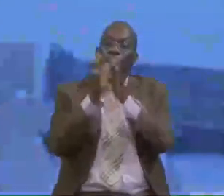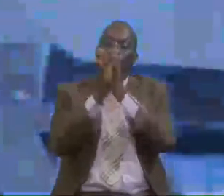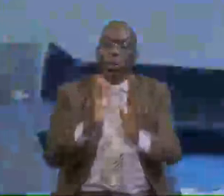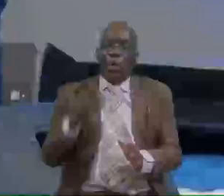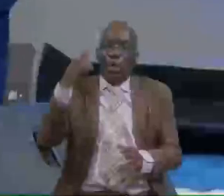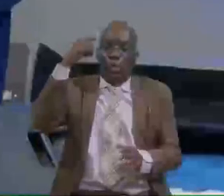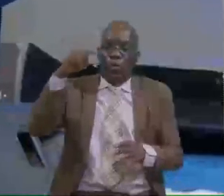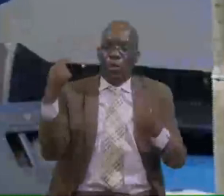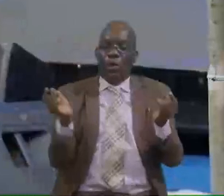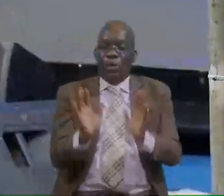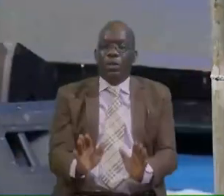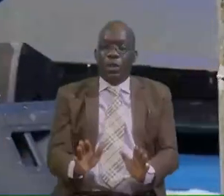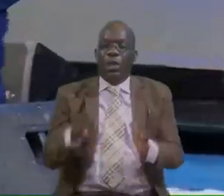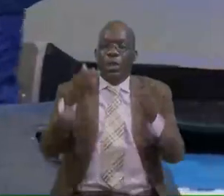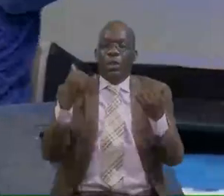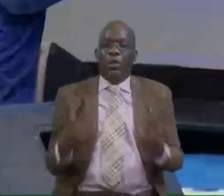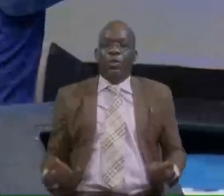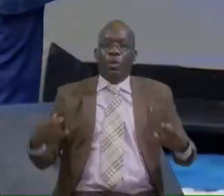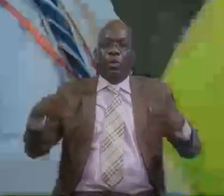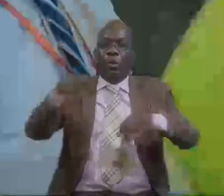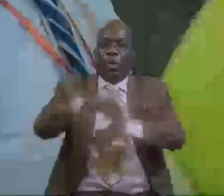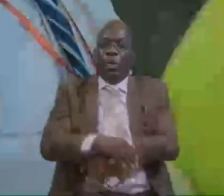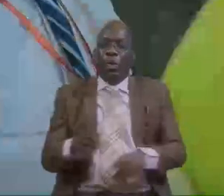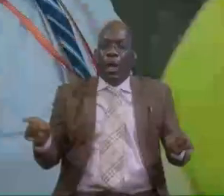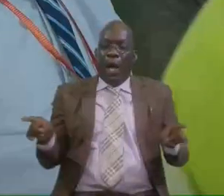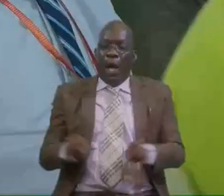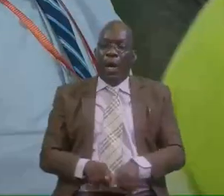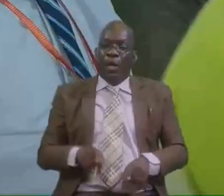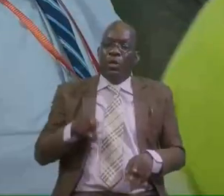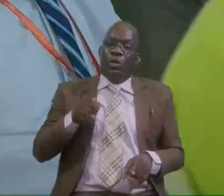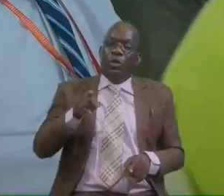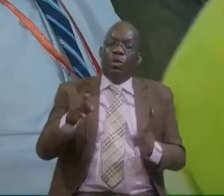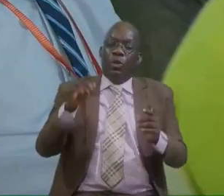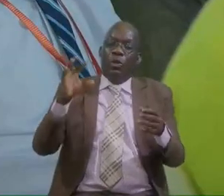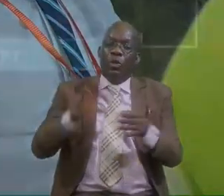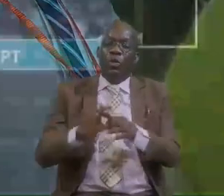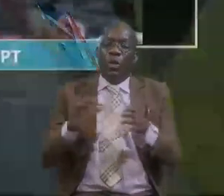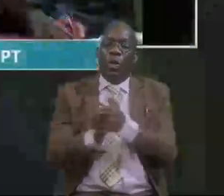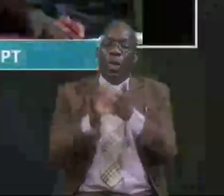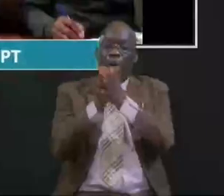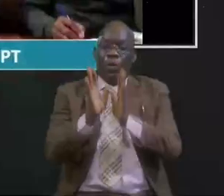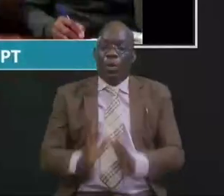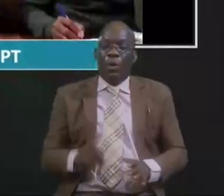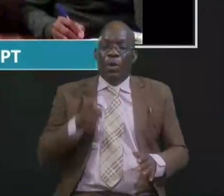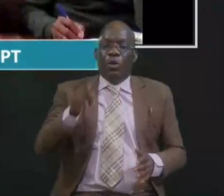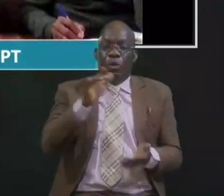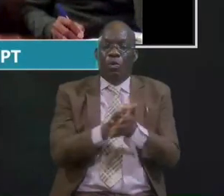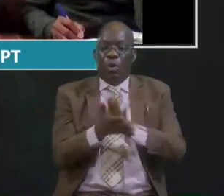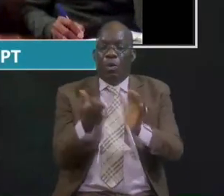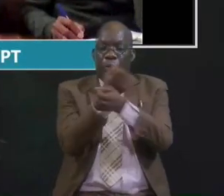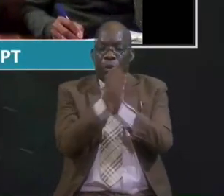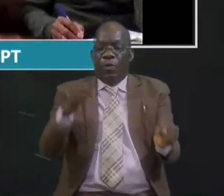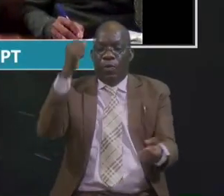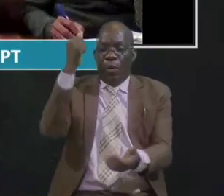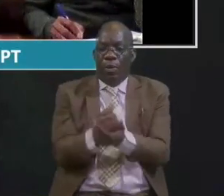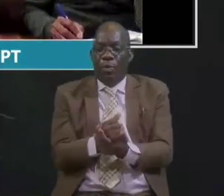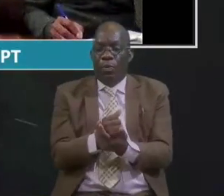les pécheurs ce soir. Comme vous joignez à cette intention, vous serez sauvés.